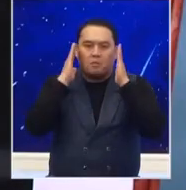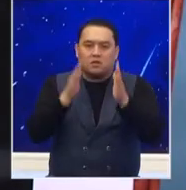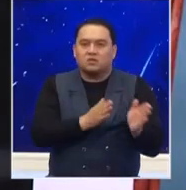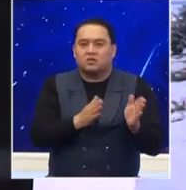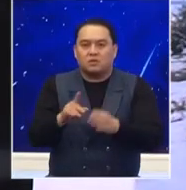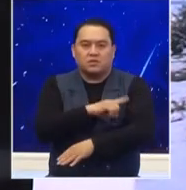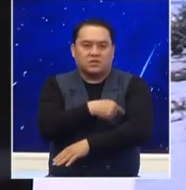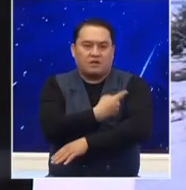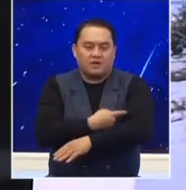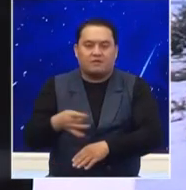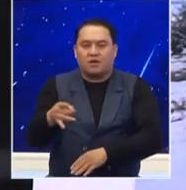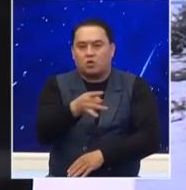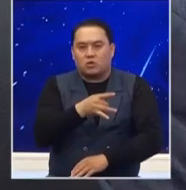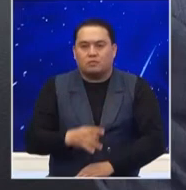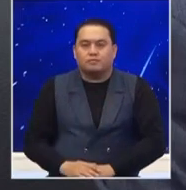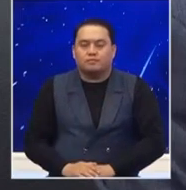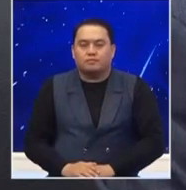системе здравоохранения района.